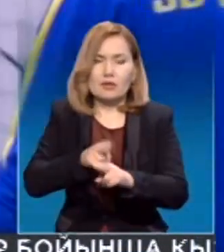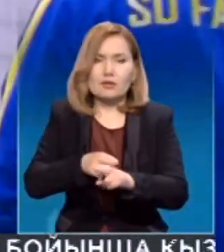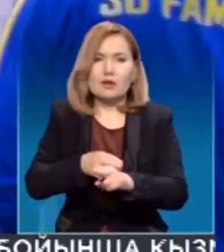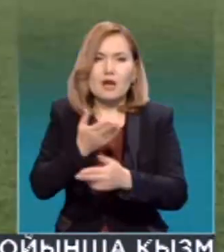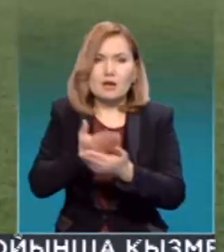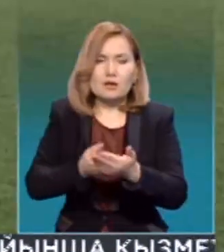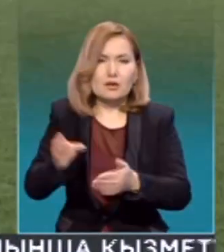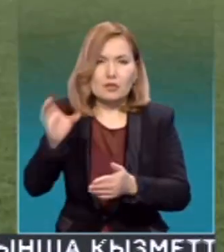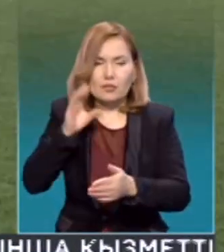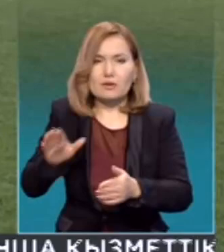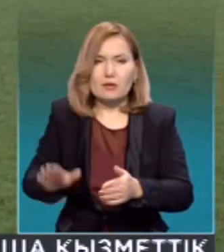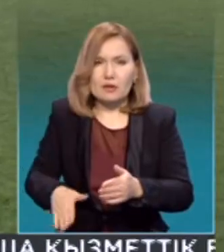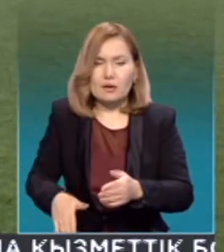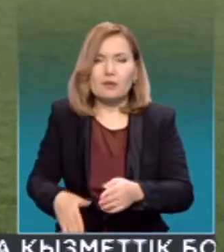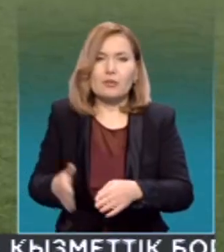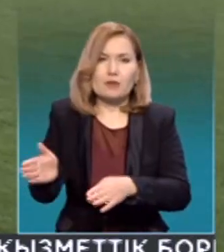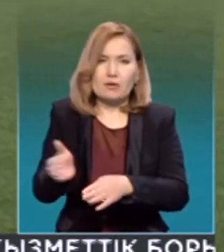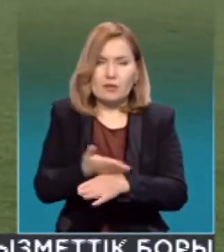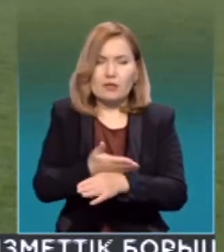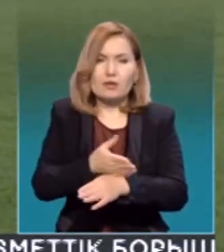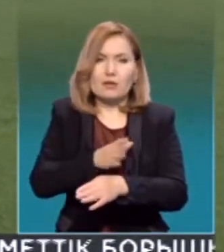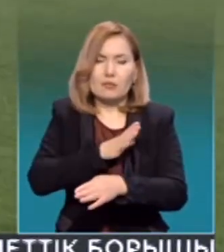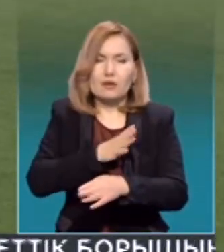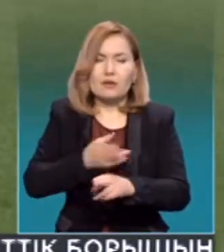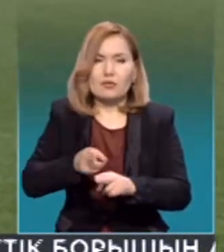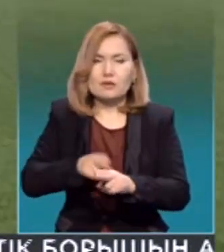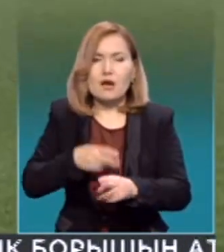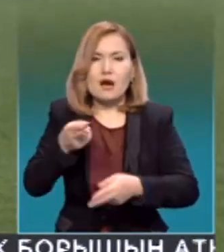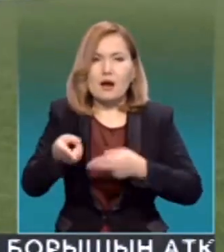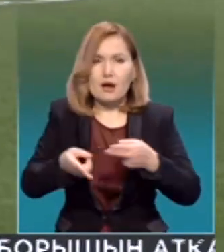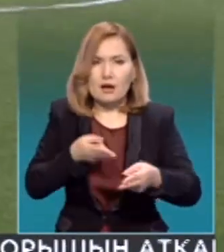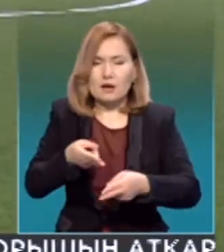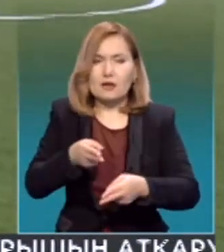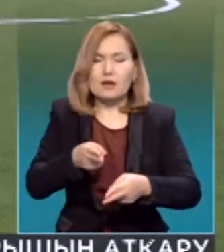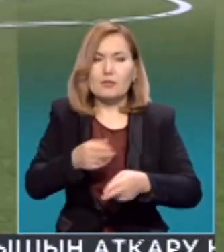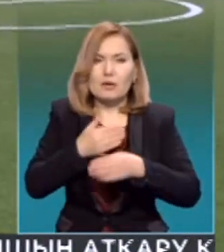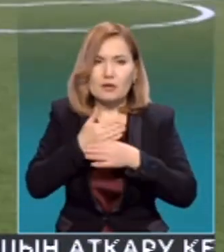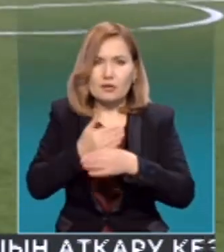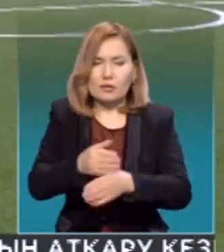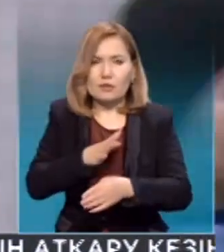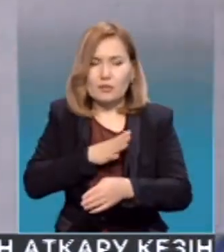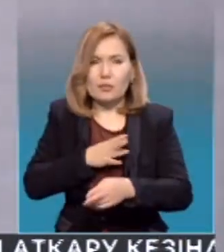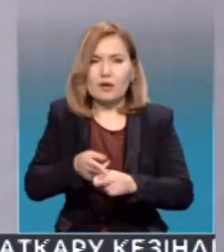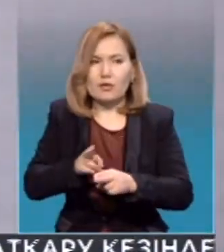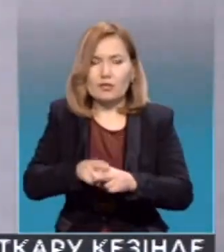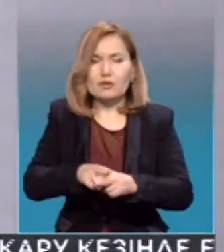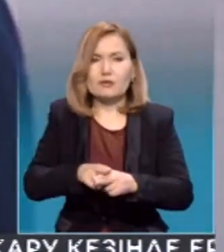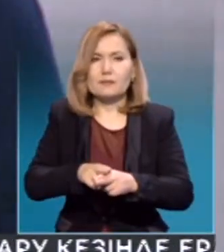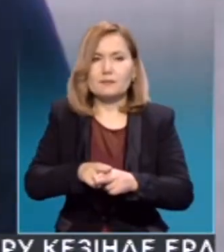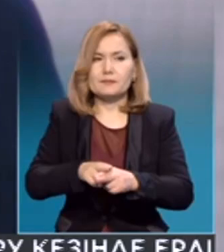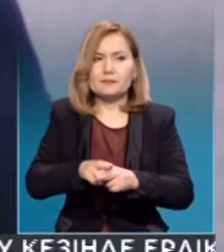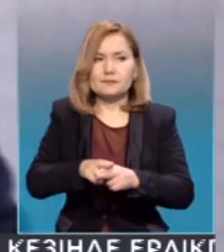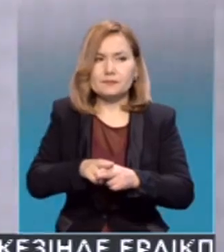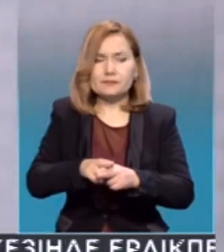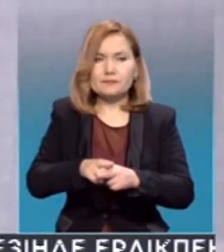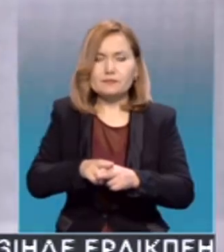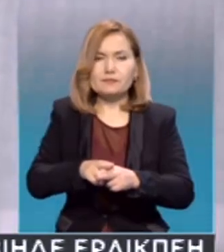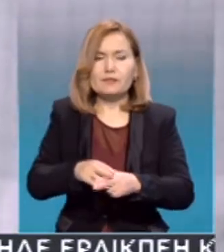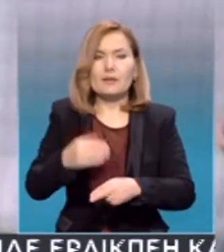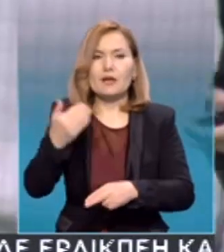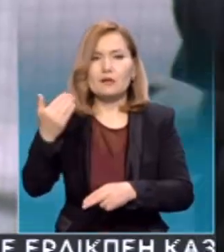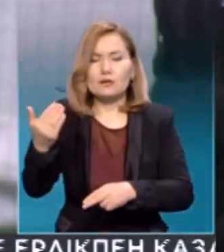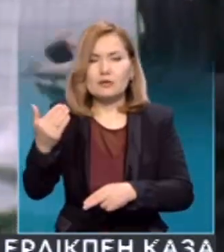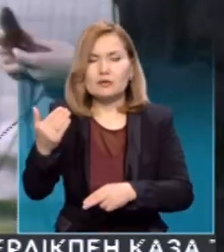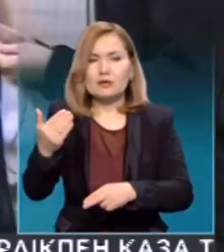сұрағым, сол кісіден сұрадым мен: «Тәте, енді мам көрсетіп үші неше сантиметр аяғым қалғанын». Ол мам